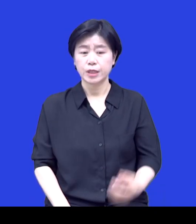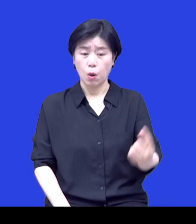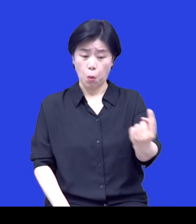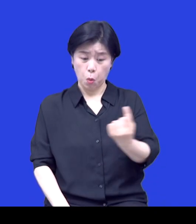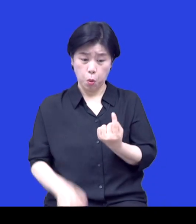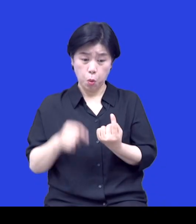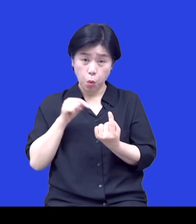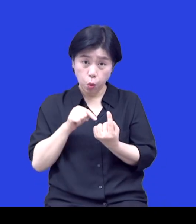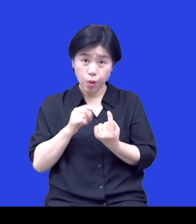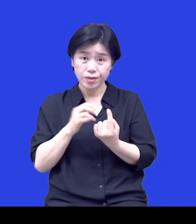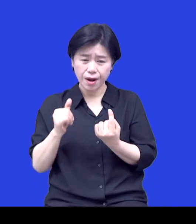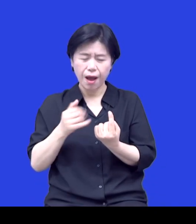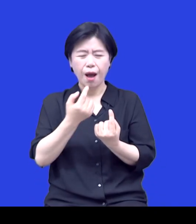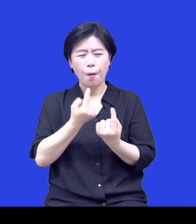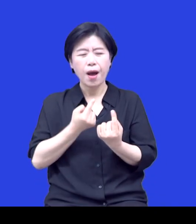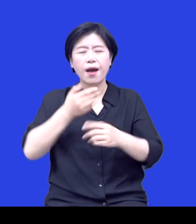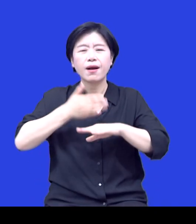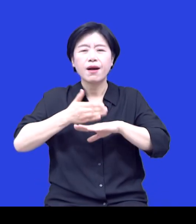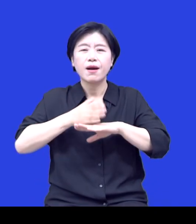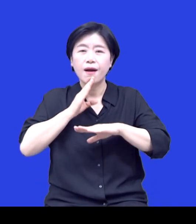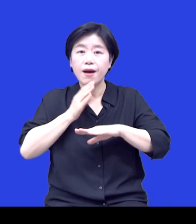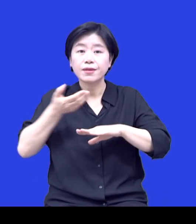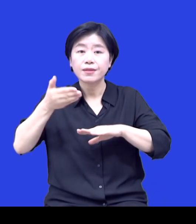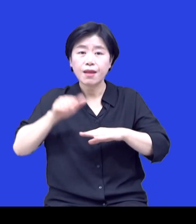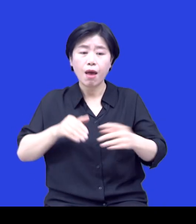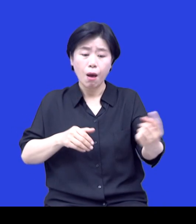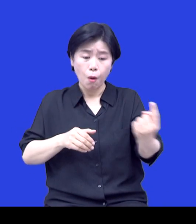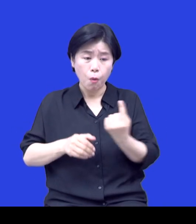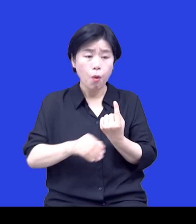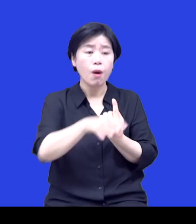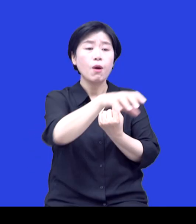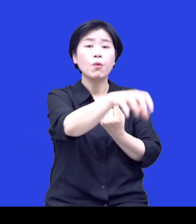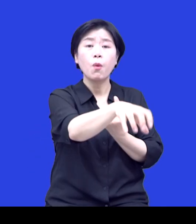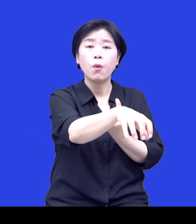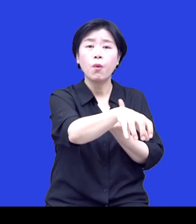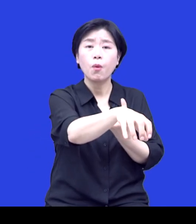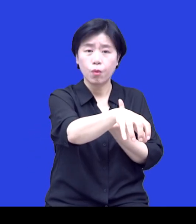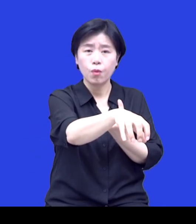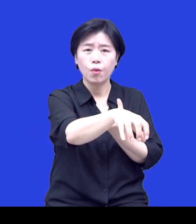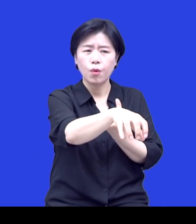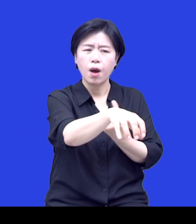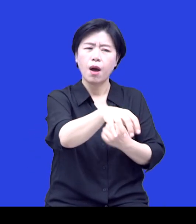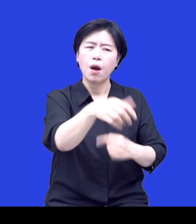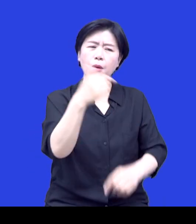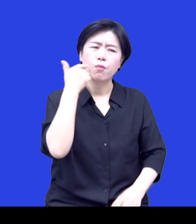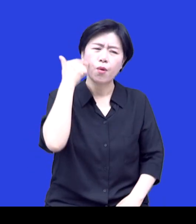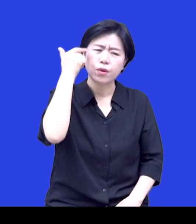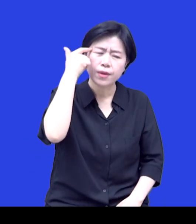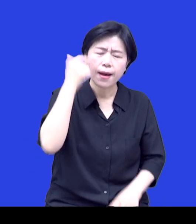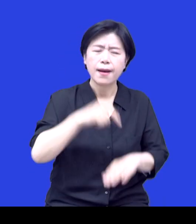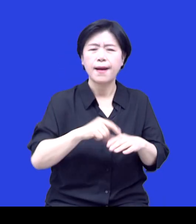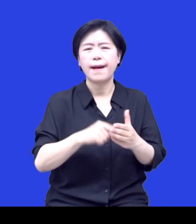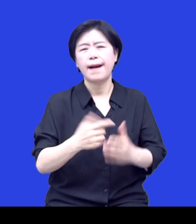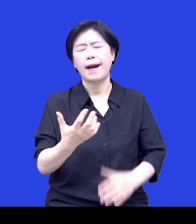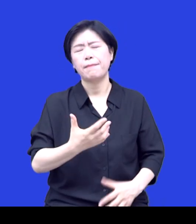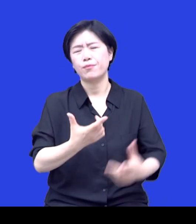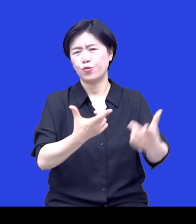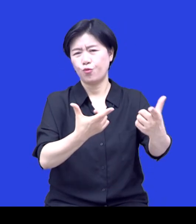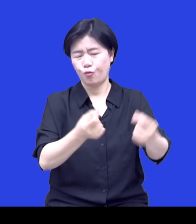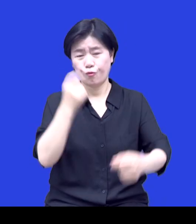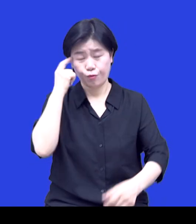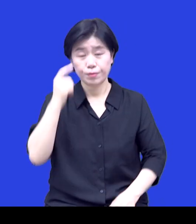거 네. 그분의 아들은 옛날에 나처럼 그런 심정이 아니겠어요? 저 똑같은 경험한 게요.